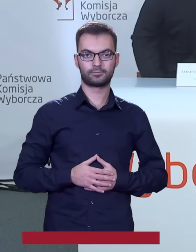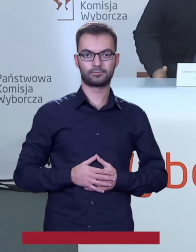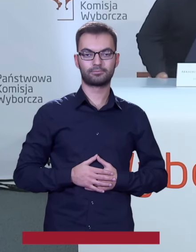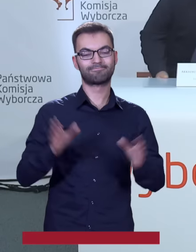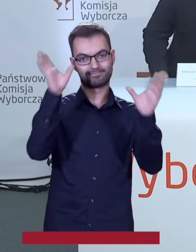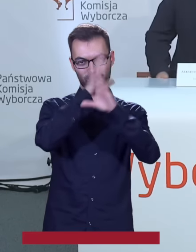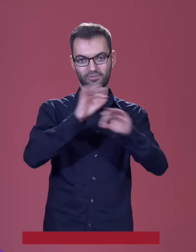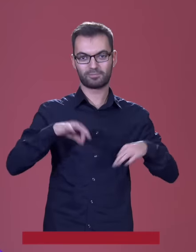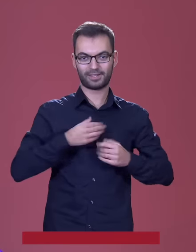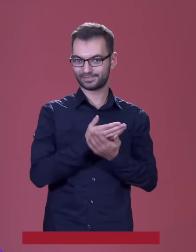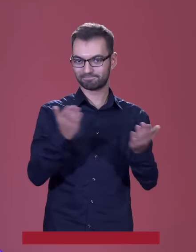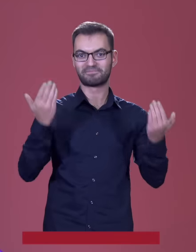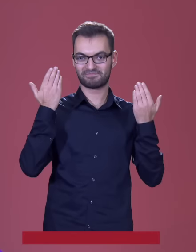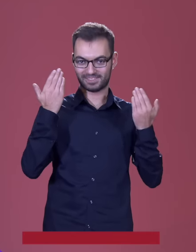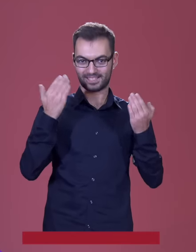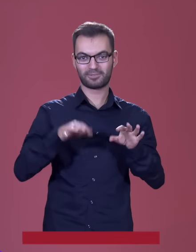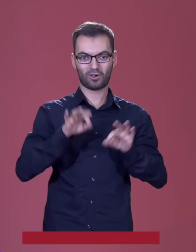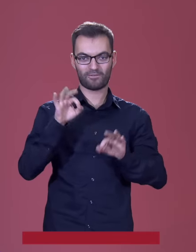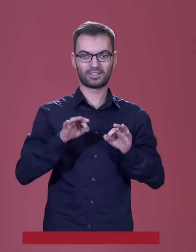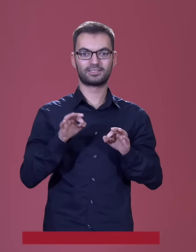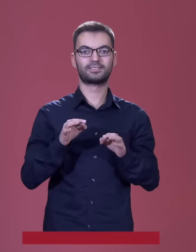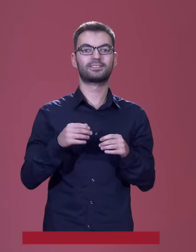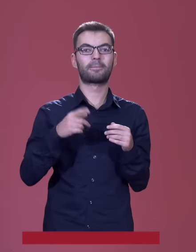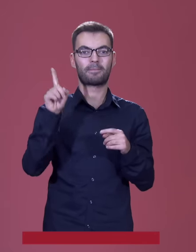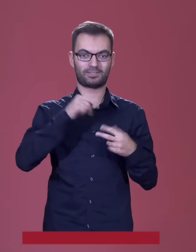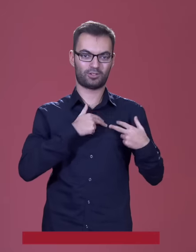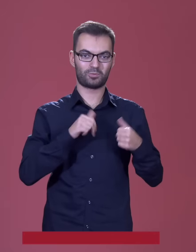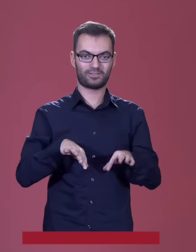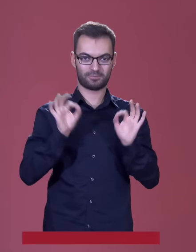Szanowni Państwo, serdecznie witamy na konferencji Państwowej Komisji Wyborczej